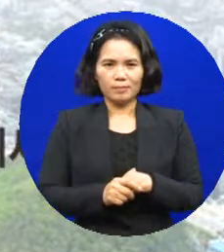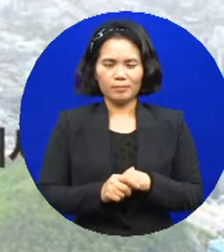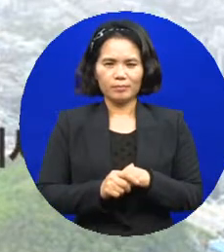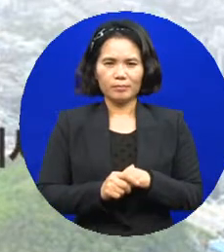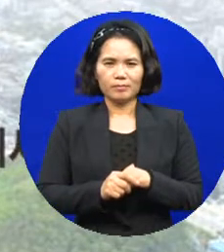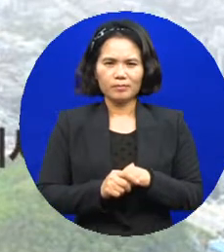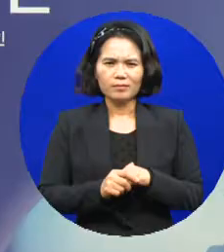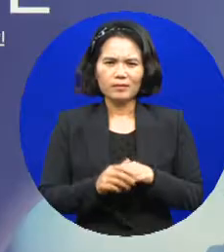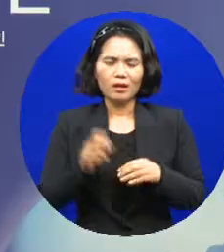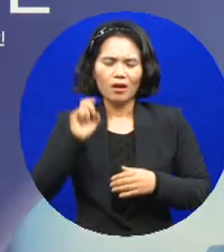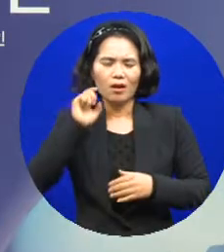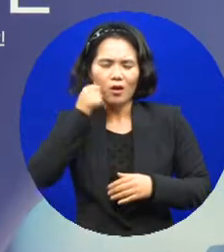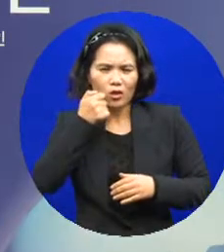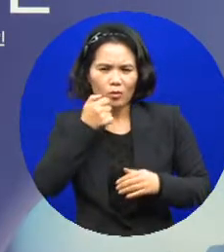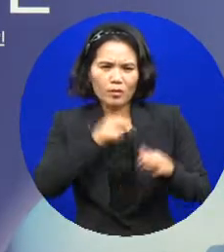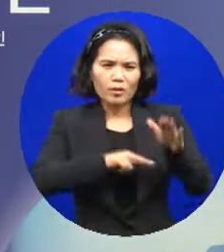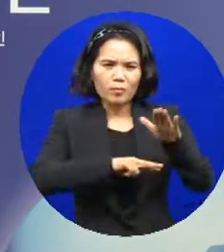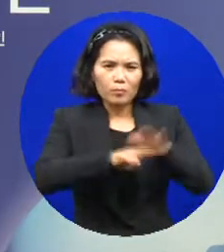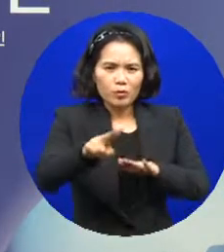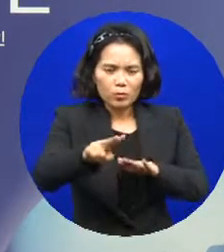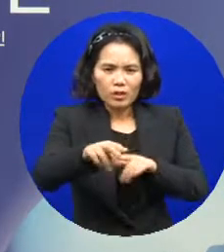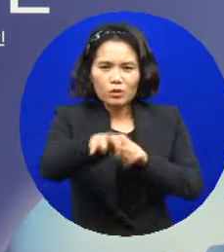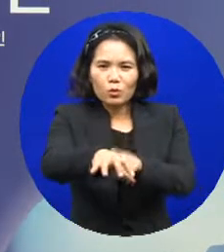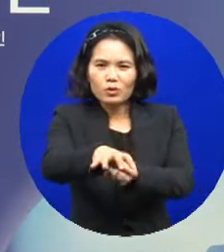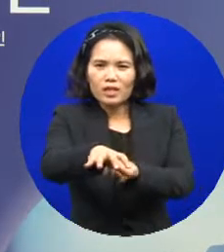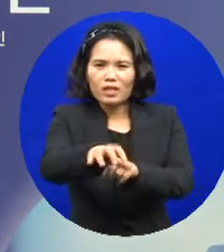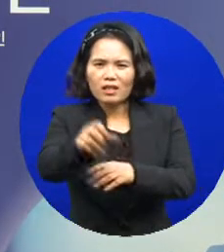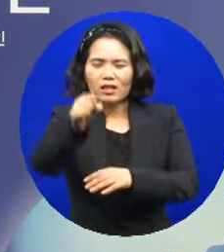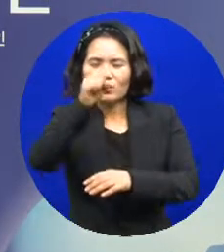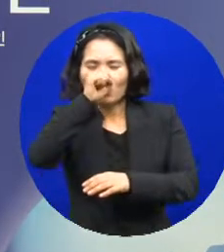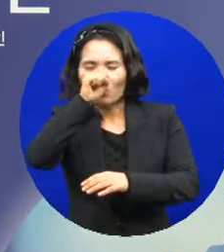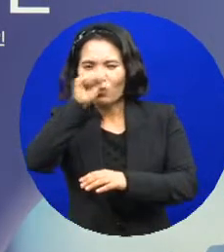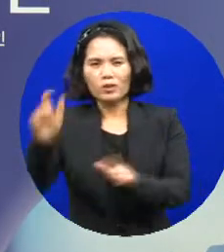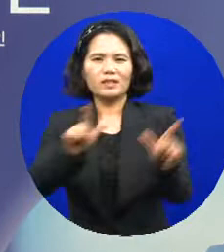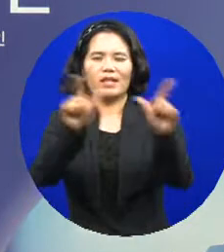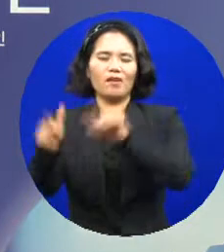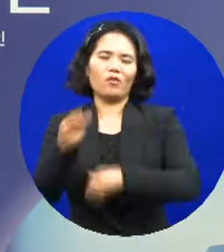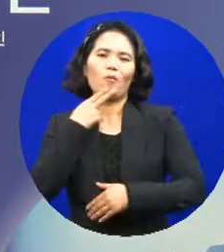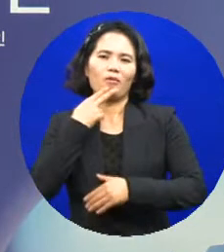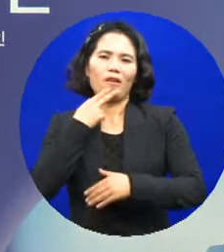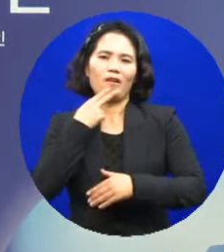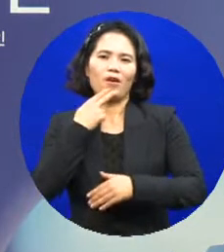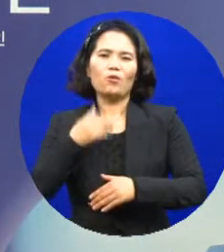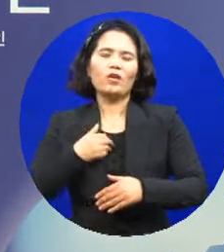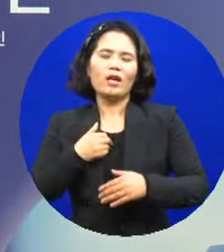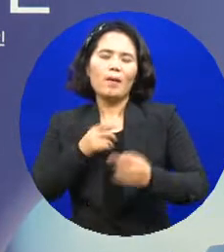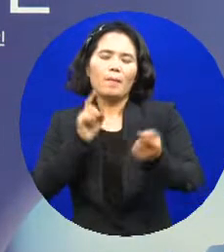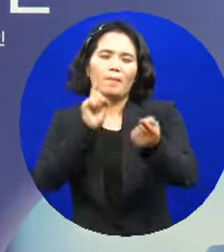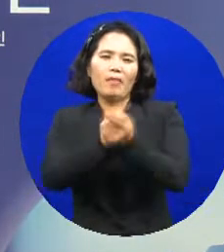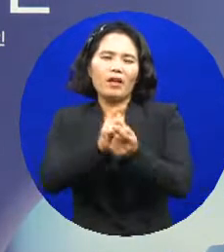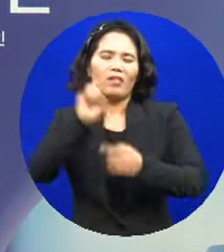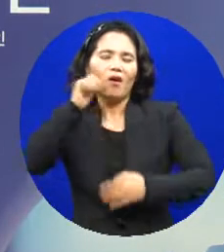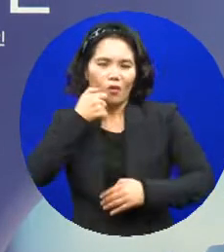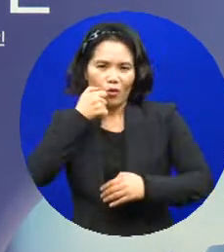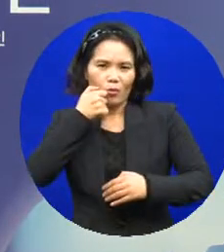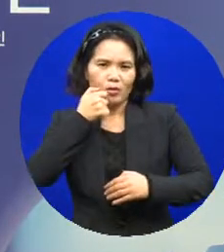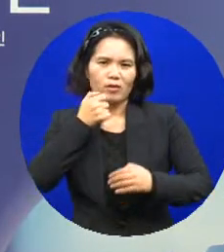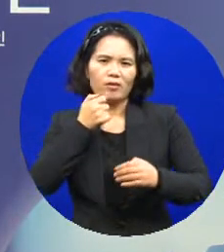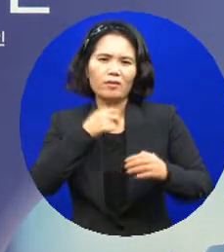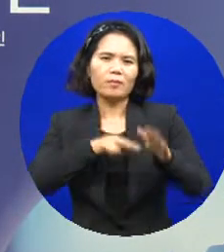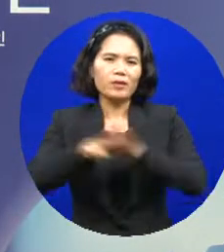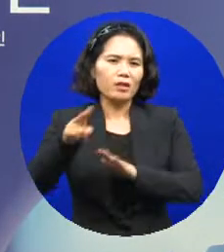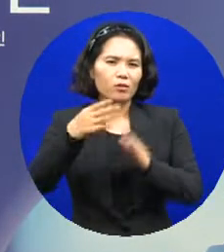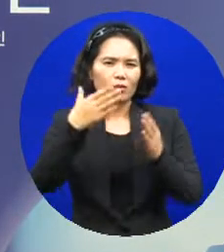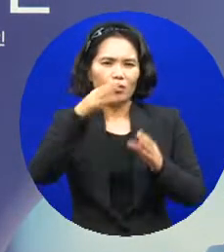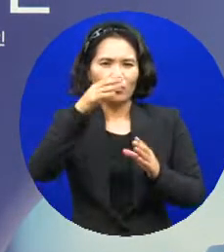있습니다. 역경을 피해 도망친 곳에 낙원이란 없다고 합니다. 우리 앞에 산적한 많은 문제들